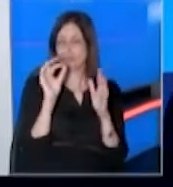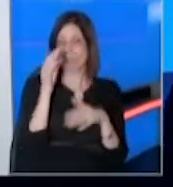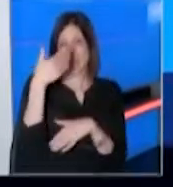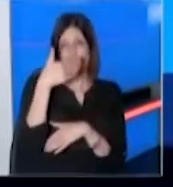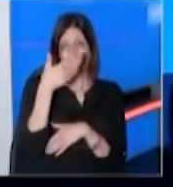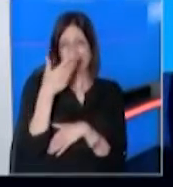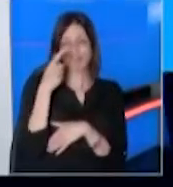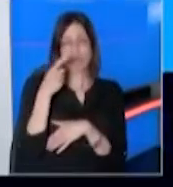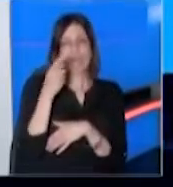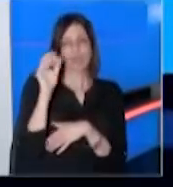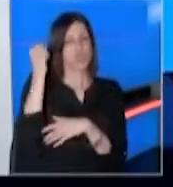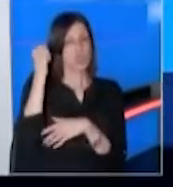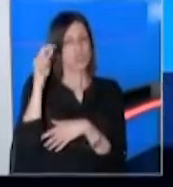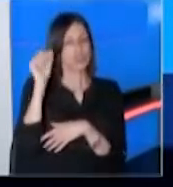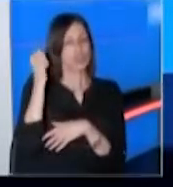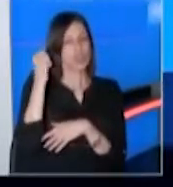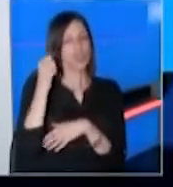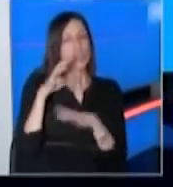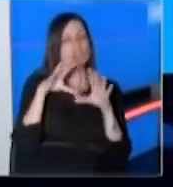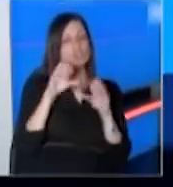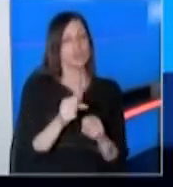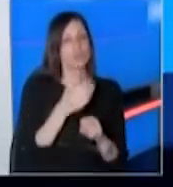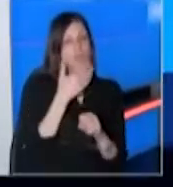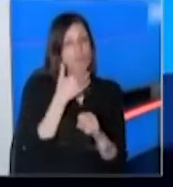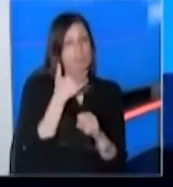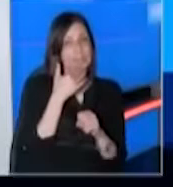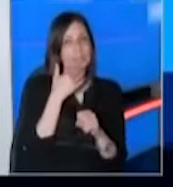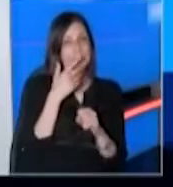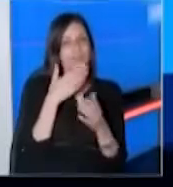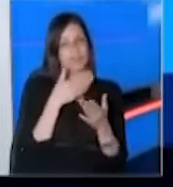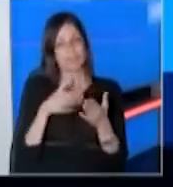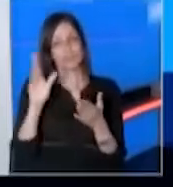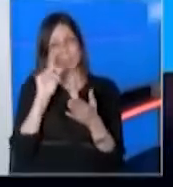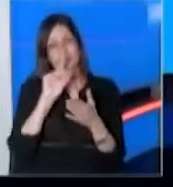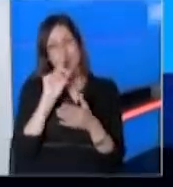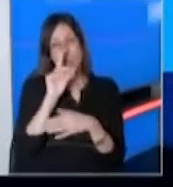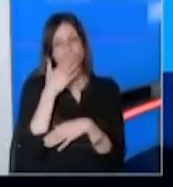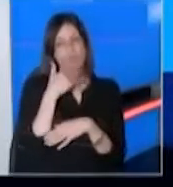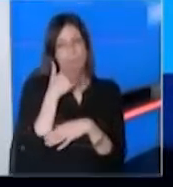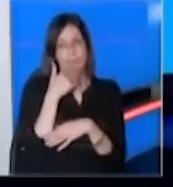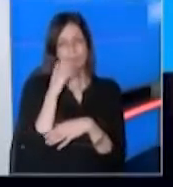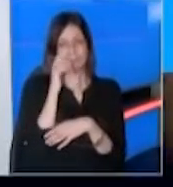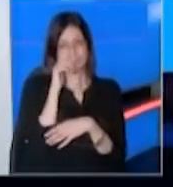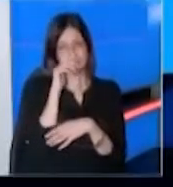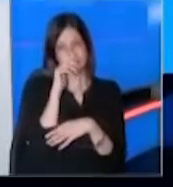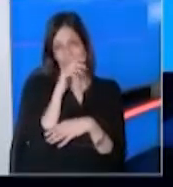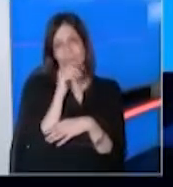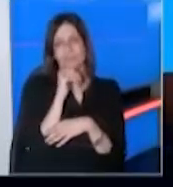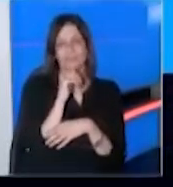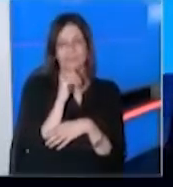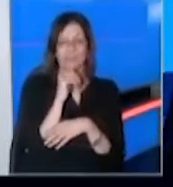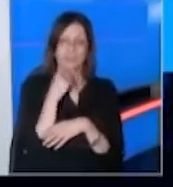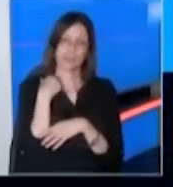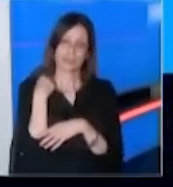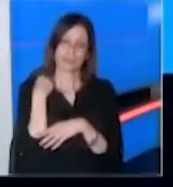למדינה, שהסוכנות היא הסוכנות ליישוב יהודיים, ואז ככה הדירו מי שלא יהודים. לא היו בתוך המסגר. בדיוק, מאמר מוסגר, אבל